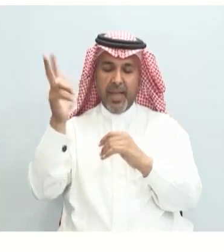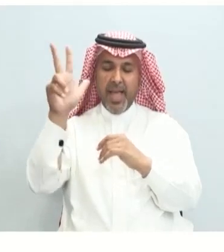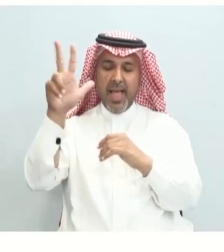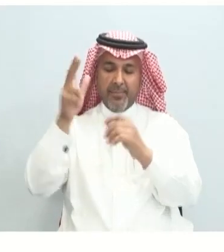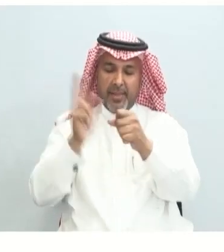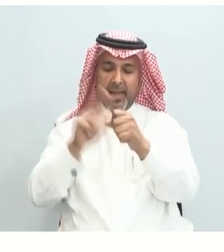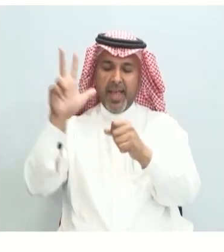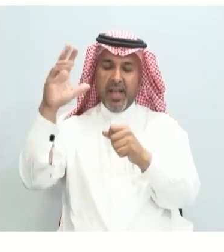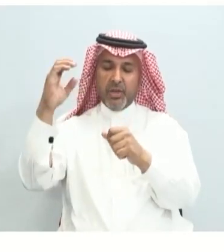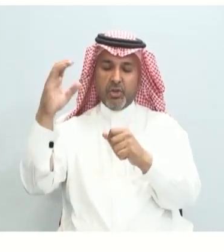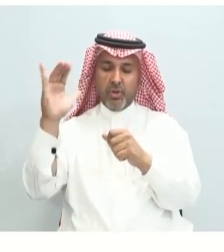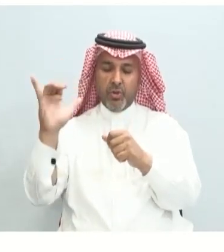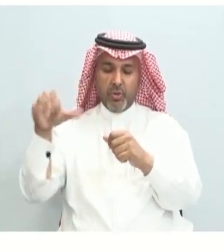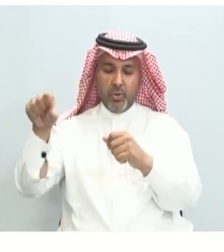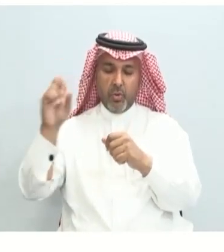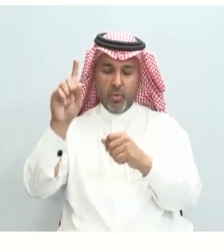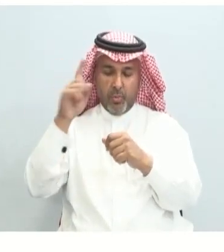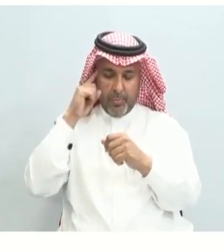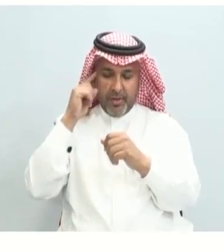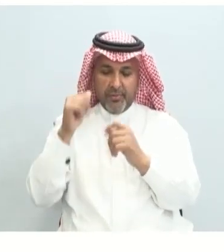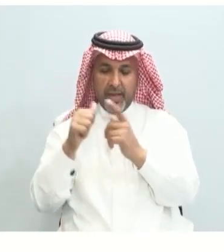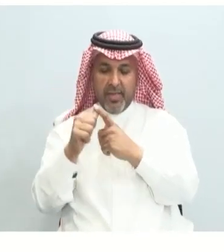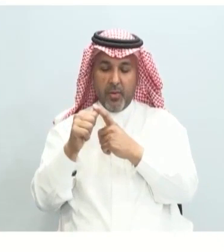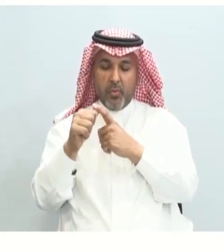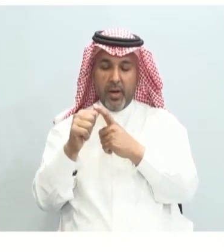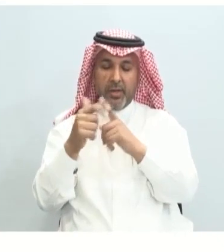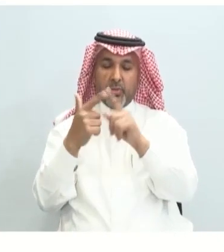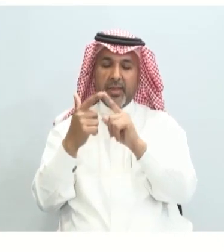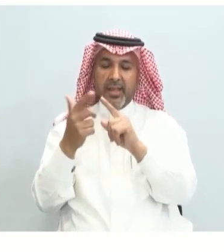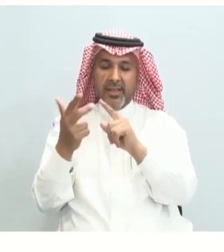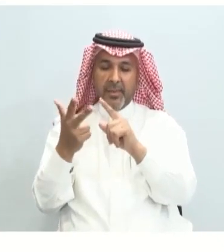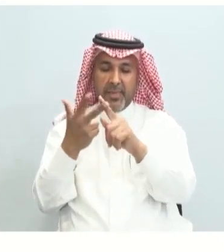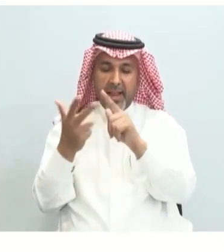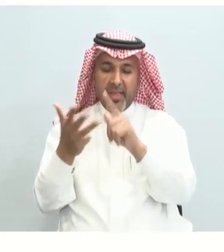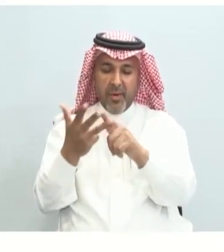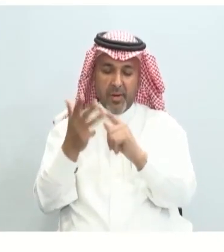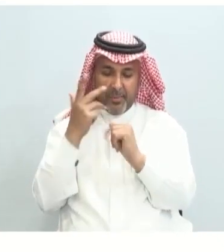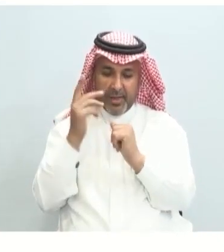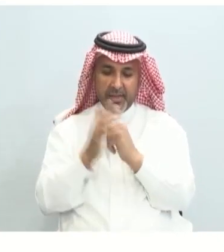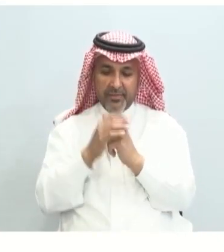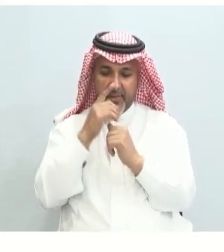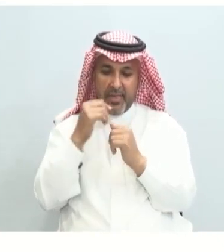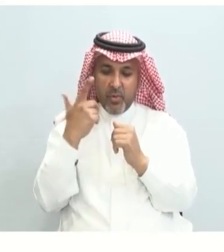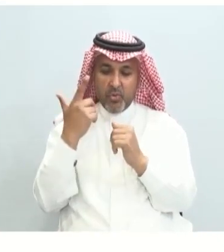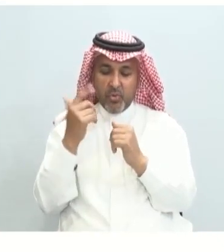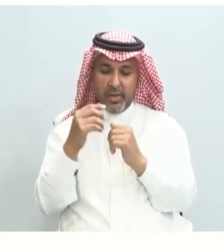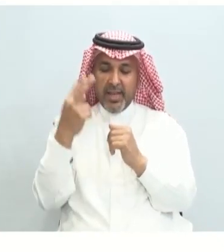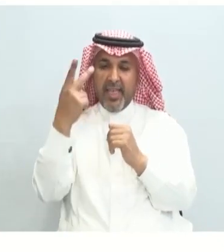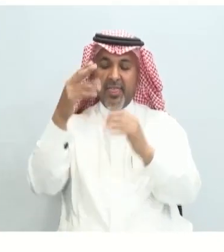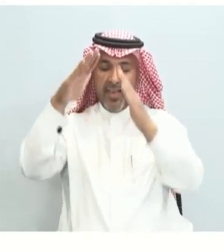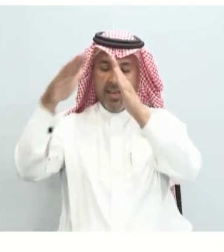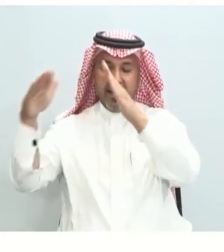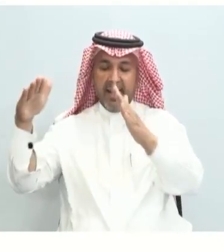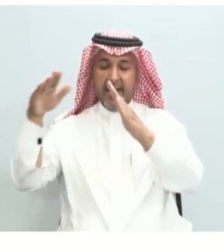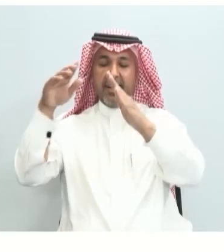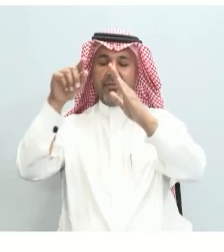وهنا دائما المسائل لها حل واحد يعني شوف كل الحالات هذه لها حل واحد واطوال الاضلاع الثلاثه فهنا نستخدم قانون